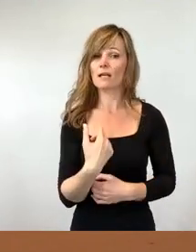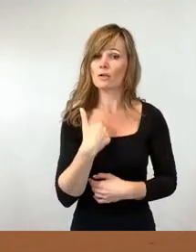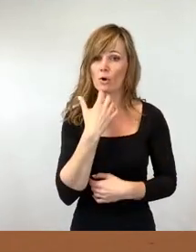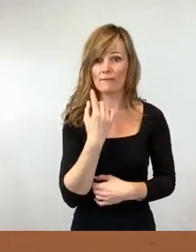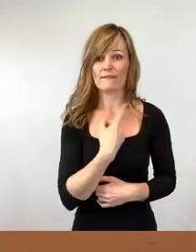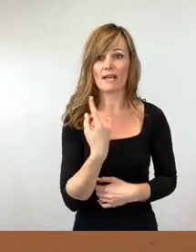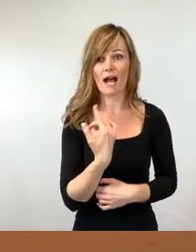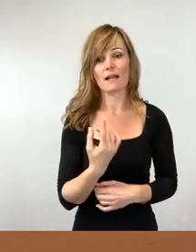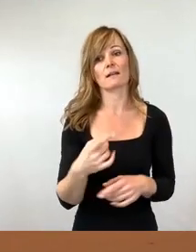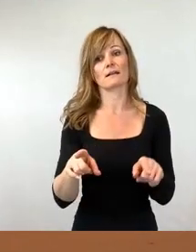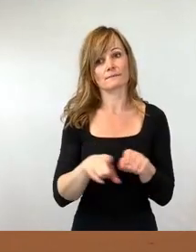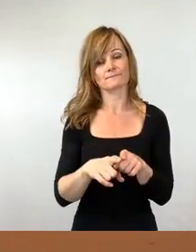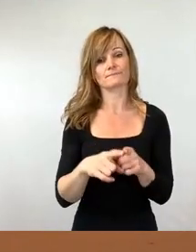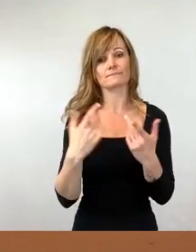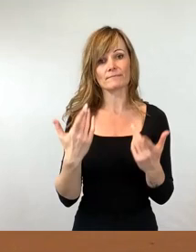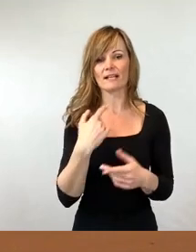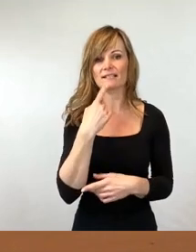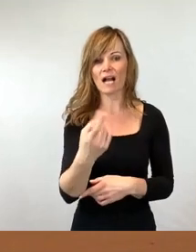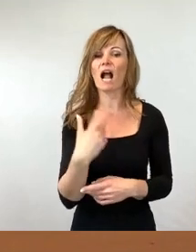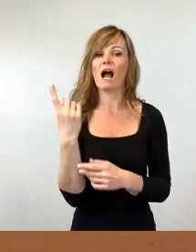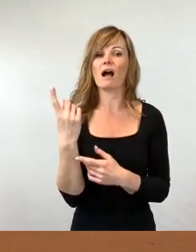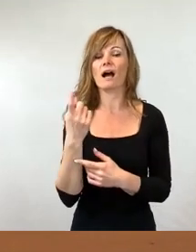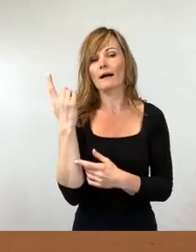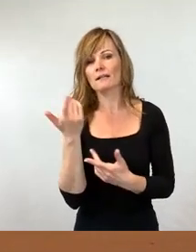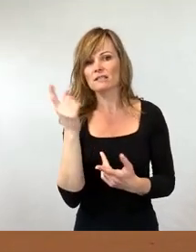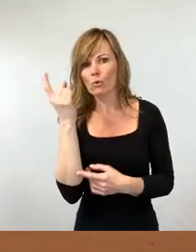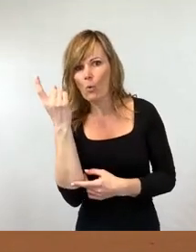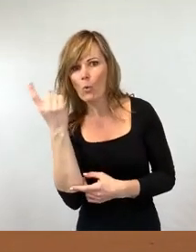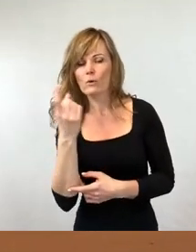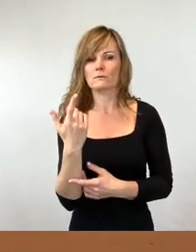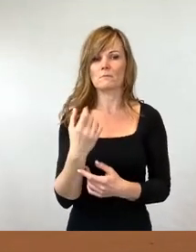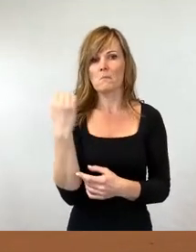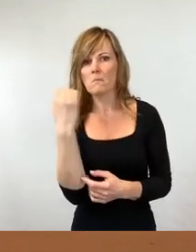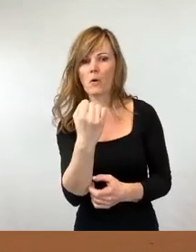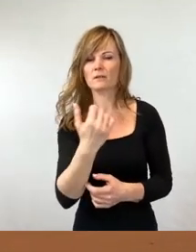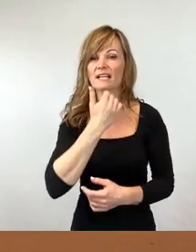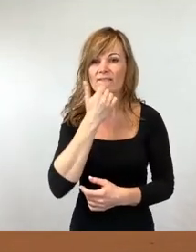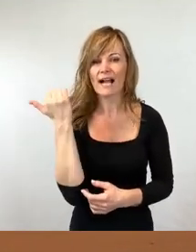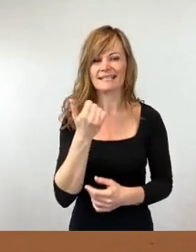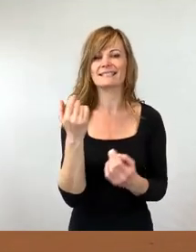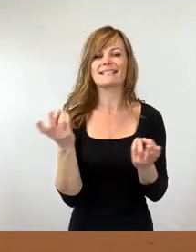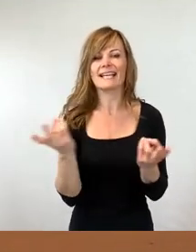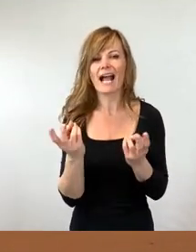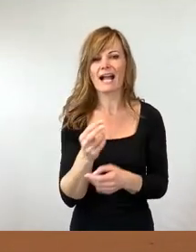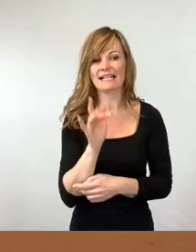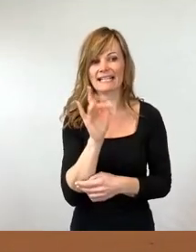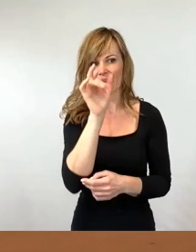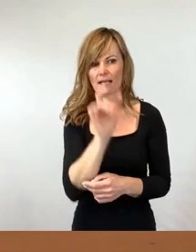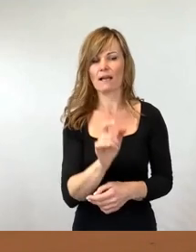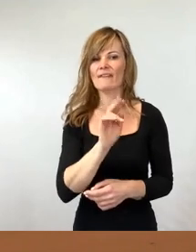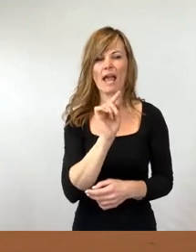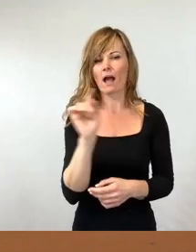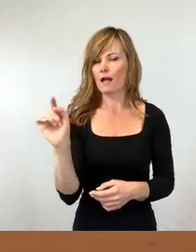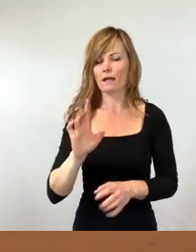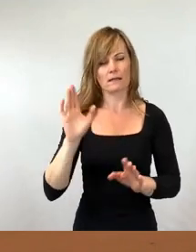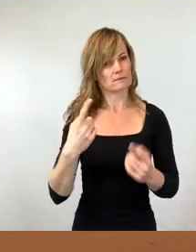Androhung von Mord und Gewalt, egal gegen wen, völlig inakzeptabel ist. Aber